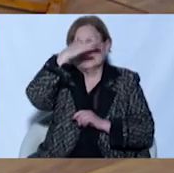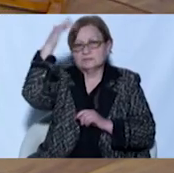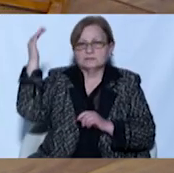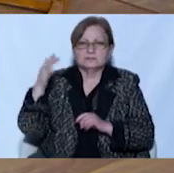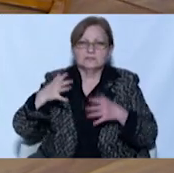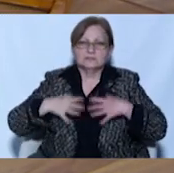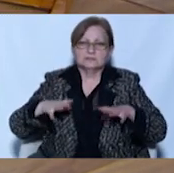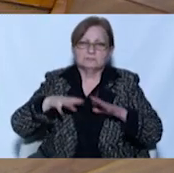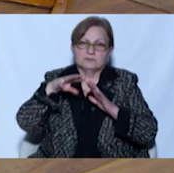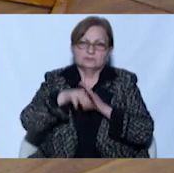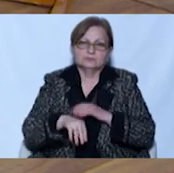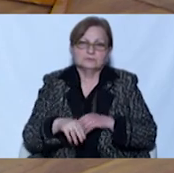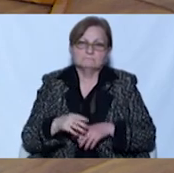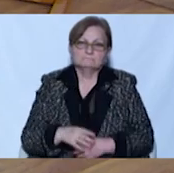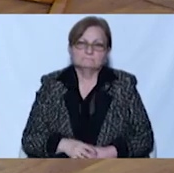თბილისში